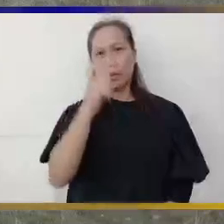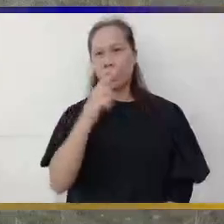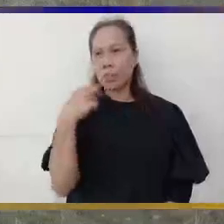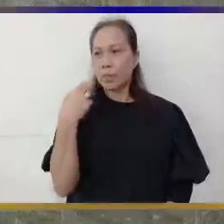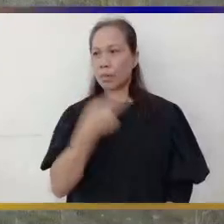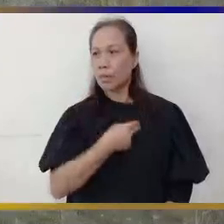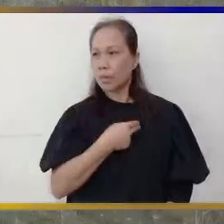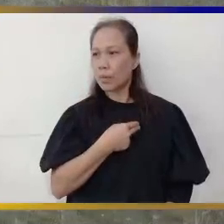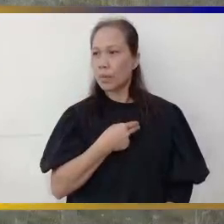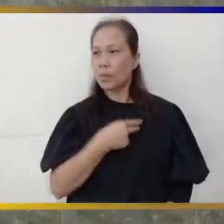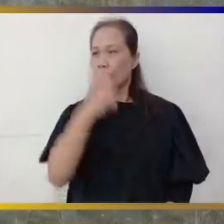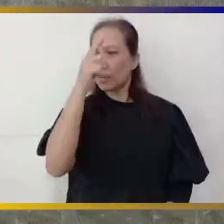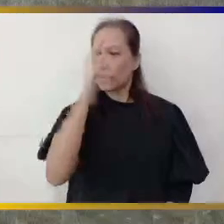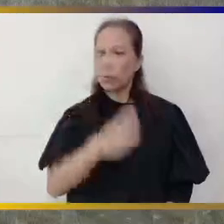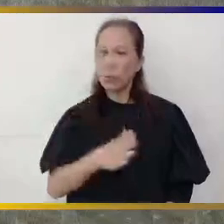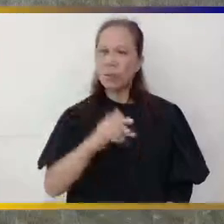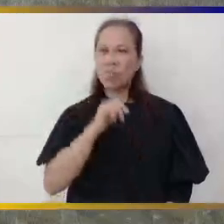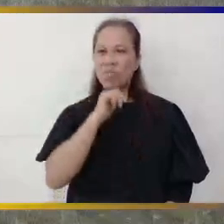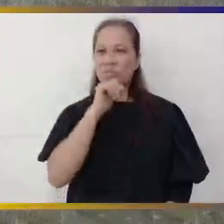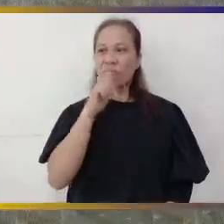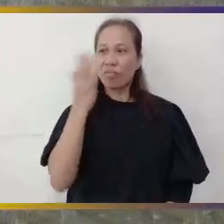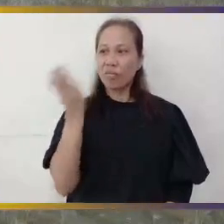ako pag